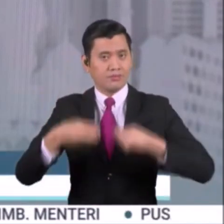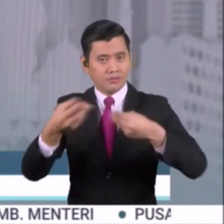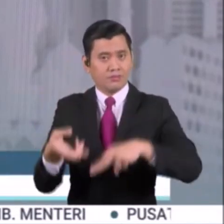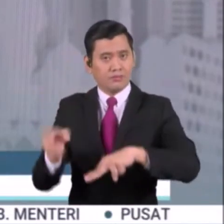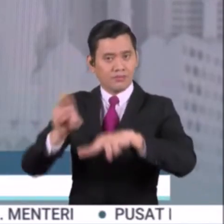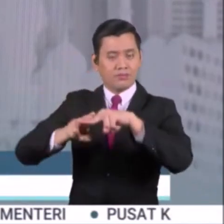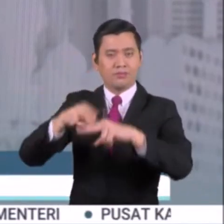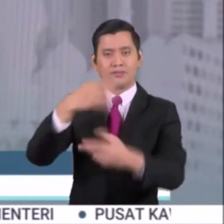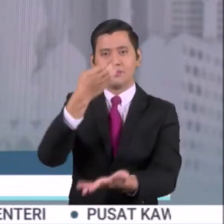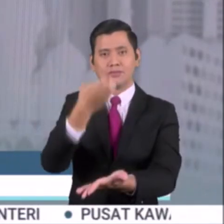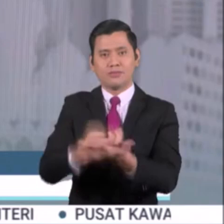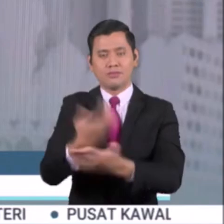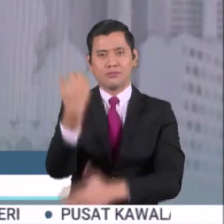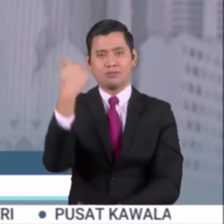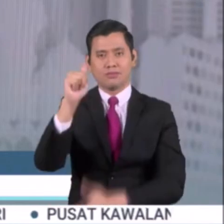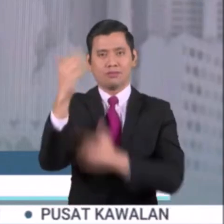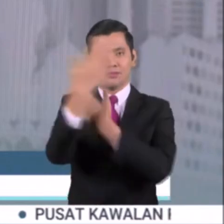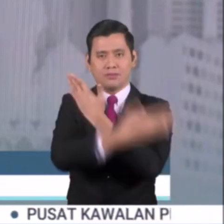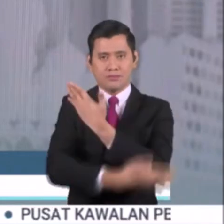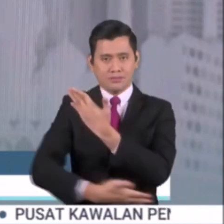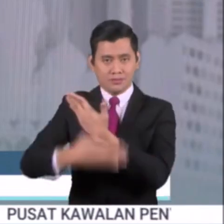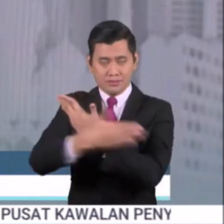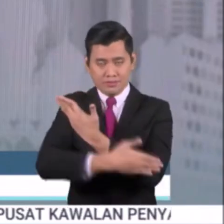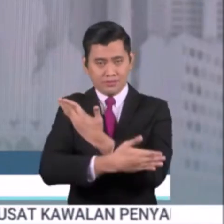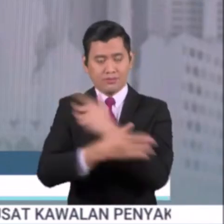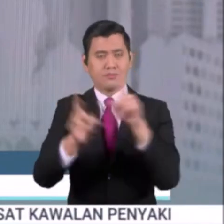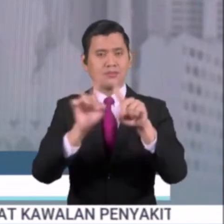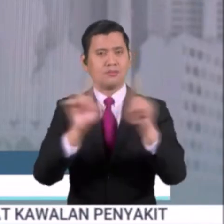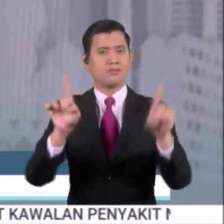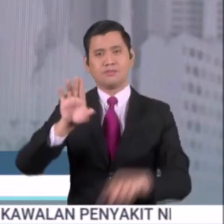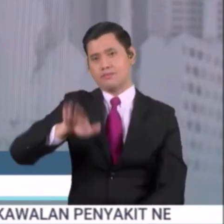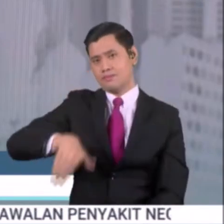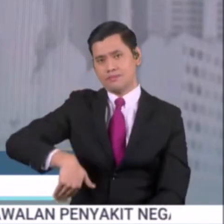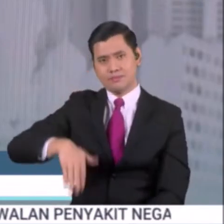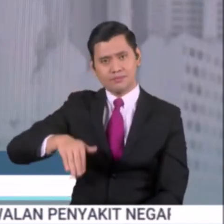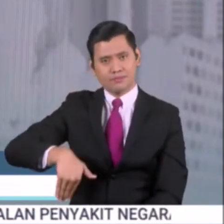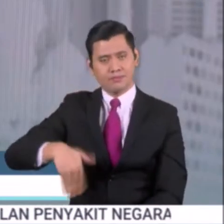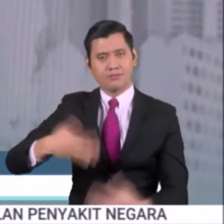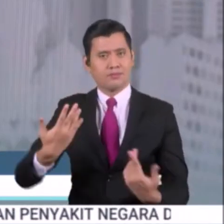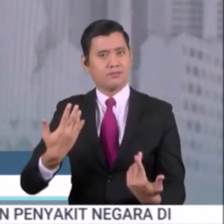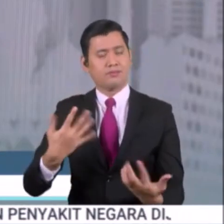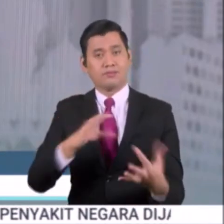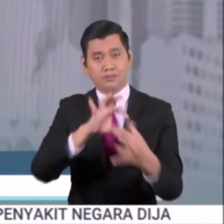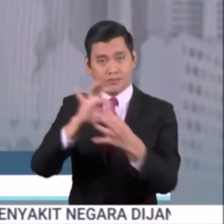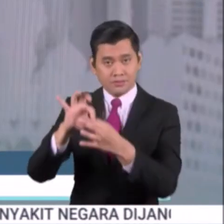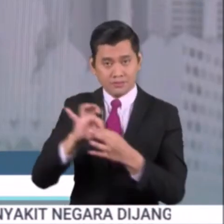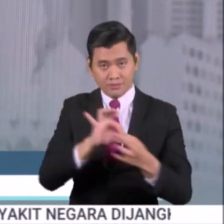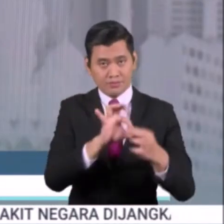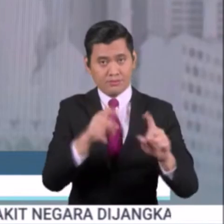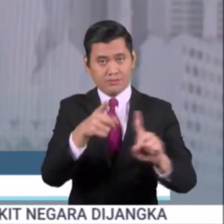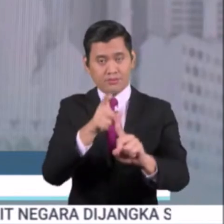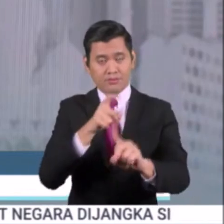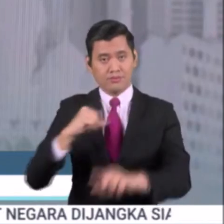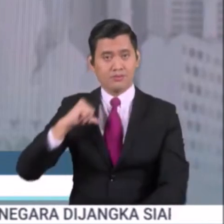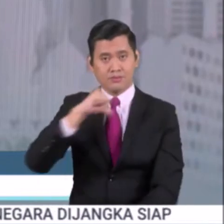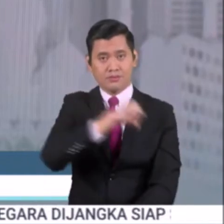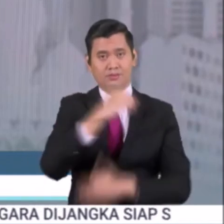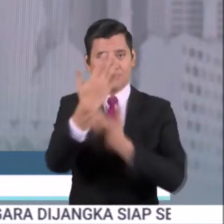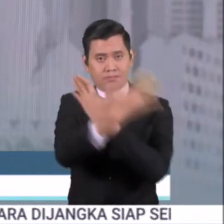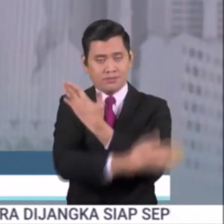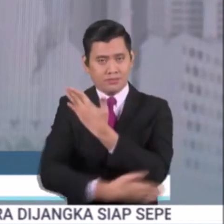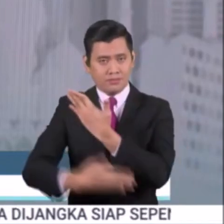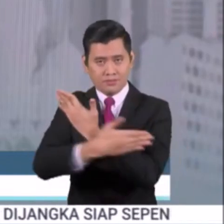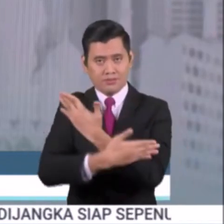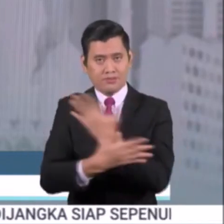blok ekonomi 10 negara ini. Bagaimanapun, belum ada sebarang konsensus dicapai negara anggota ASEAN